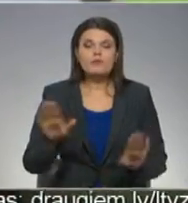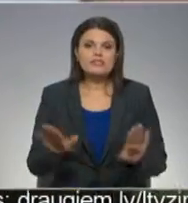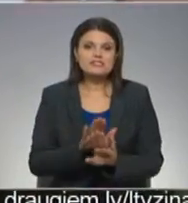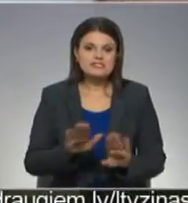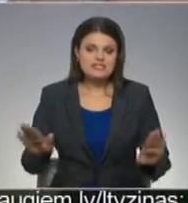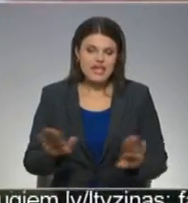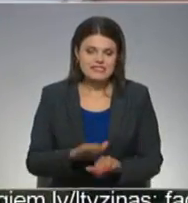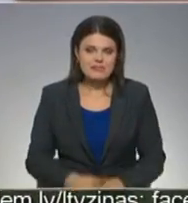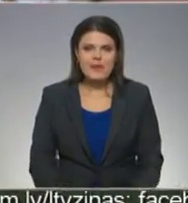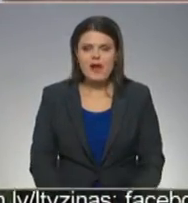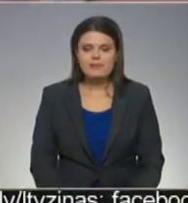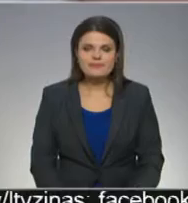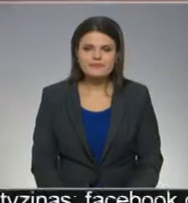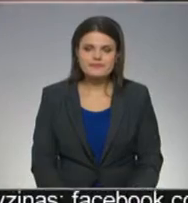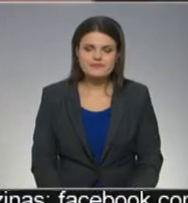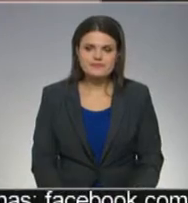apderēm.